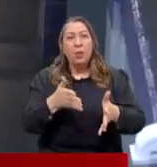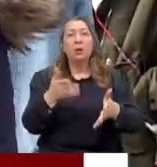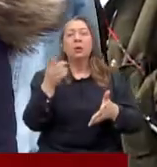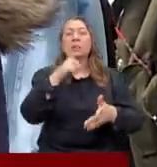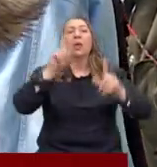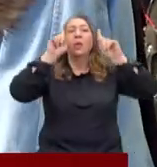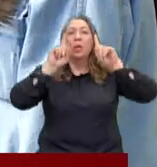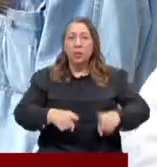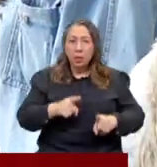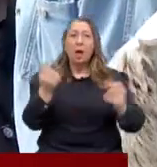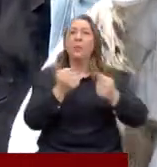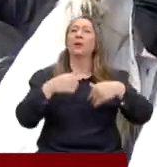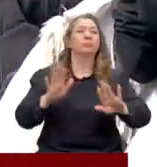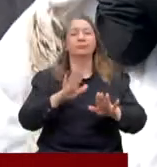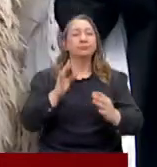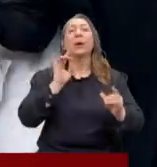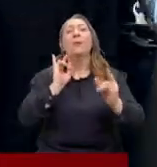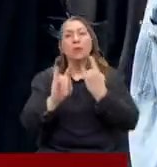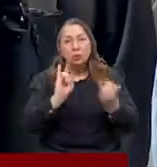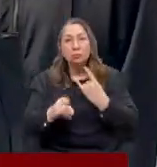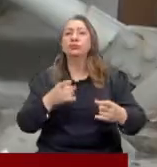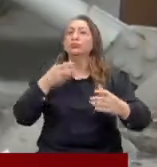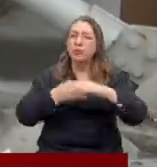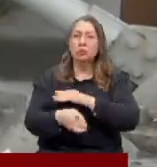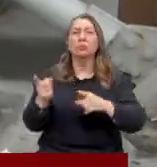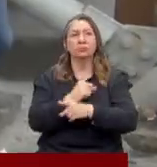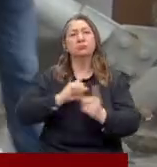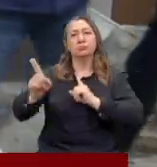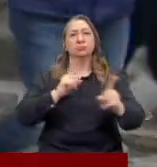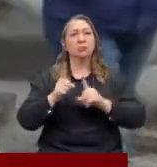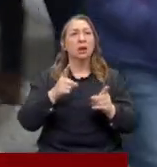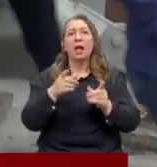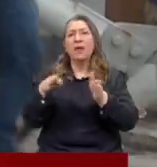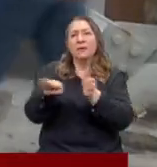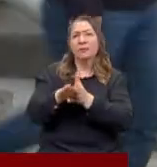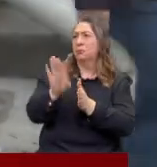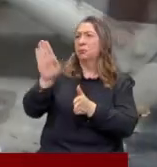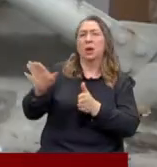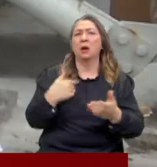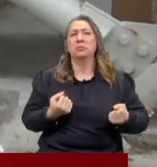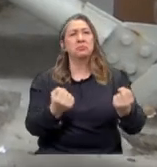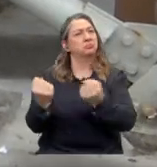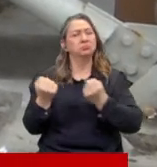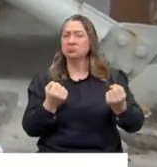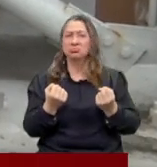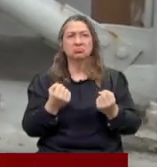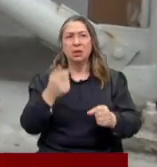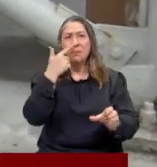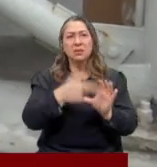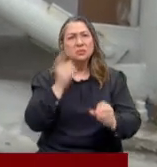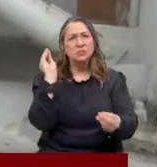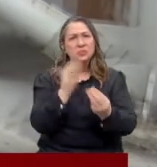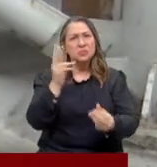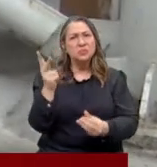işe aracıyla değil, toplu ulaşımla gidip gelmeye başladı. Tabii ki park yerinde, evin önünde bekliyor yani. Kullanamıyoruz. Son zamanlarda akaryakıta çok